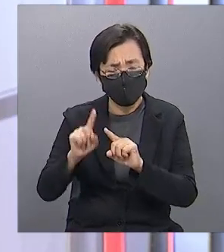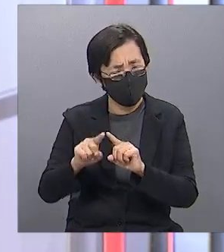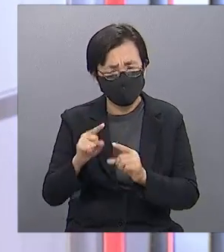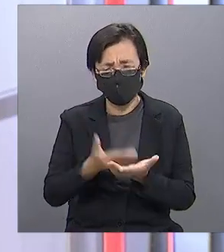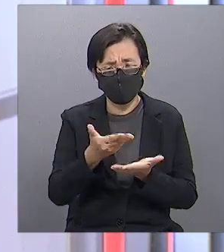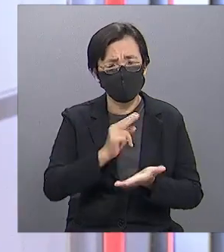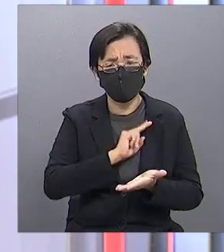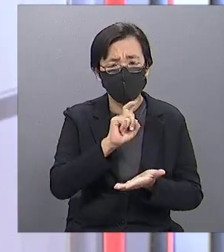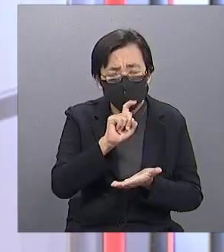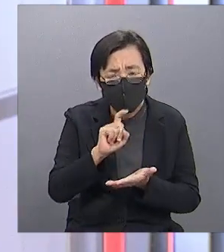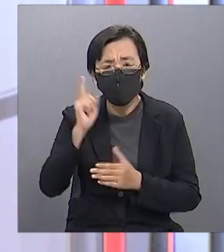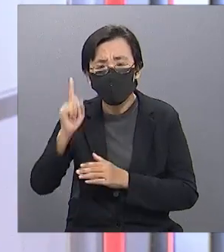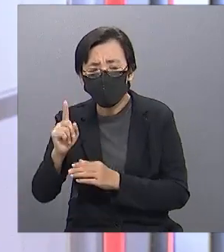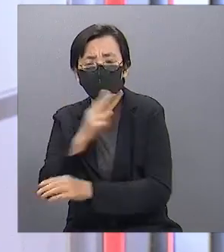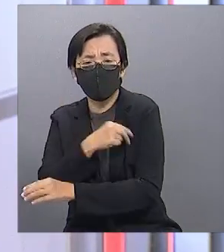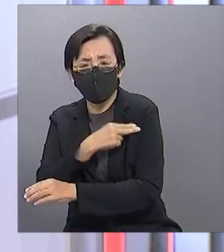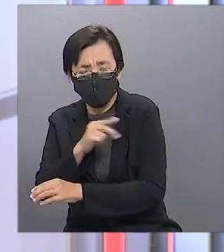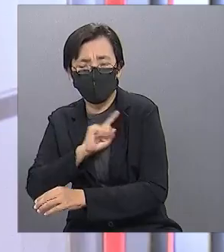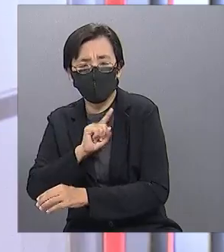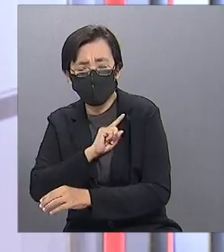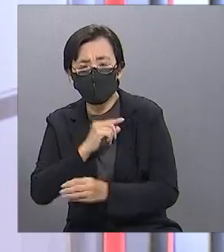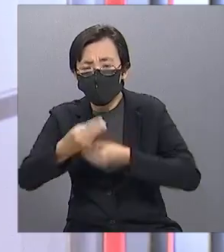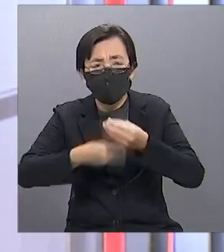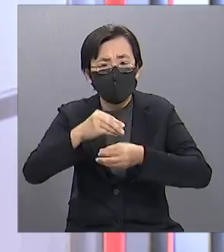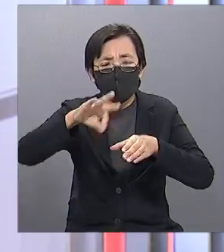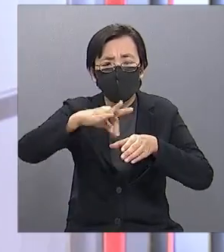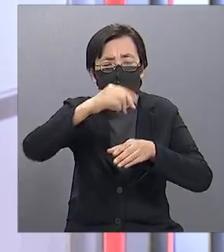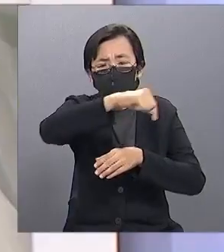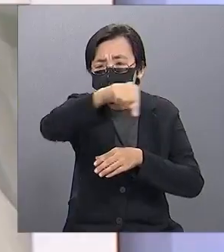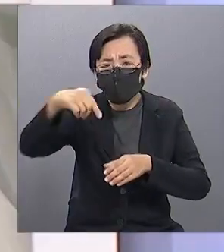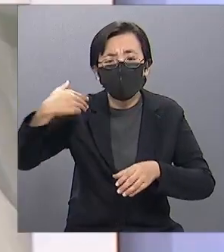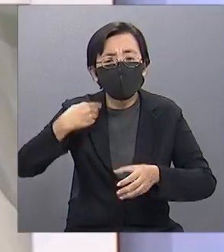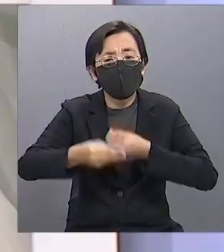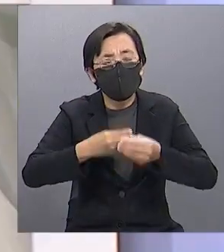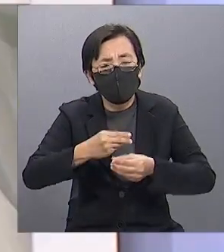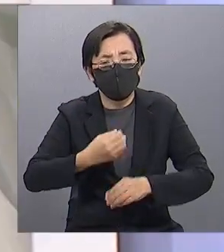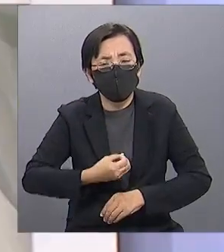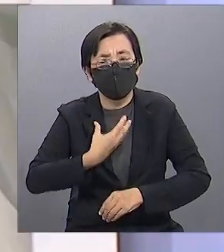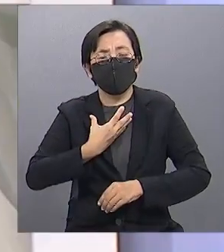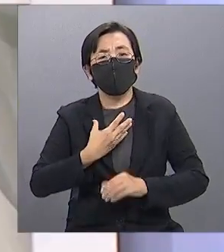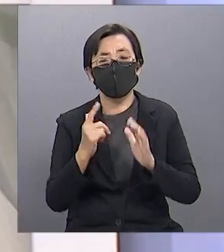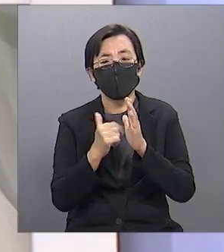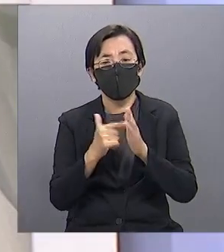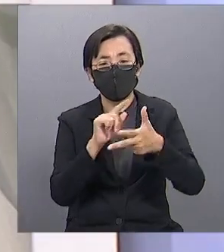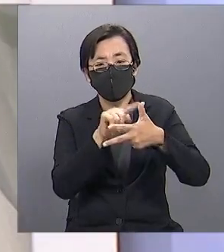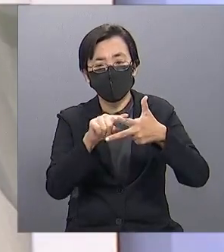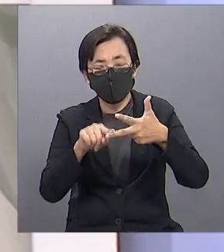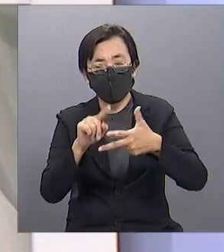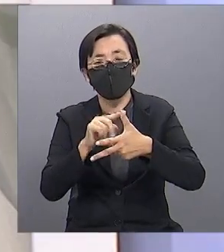ในกาแฟที่มีขายตามท้องตลาดเรื่องนี้น่าตกใจครับน้องป้าง ครับชื่อยา3ตัวที่พูดถึงเมื่อสักครู่นี้มีอะไรบ้